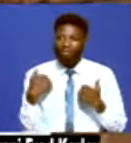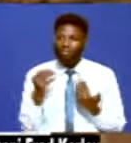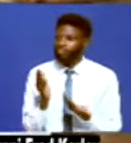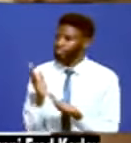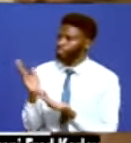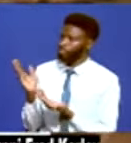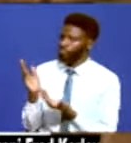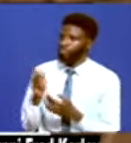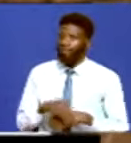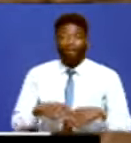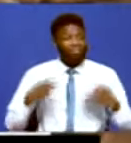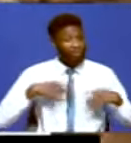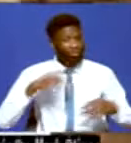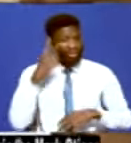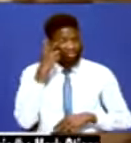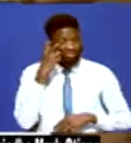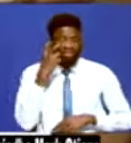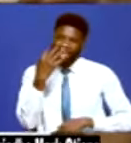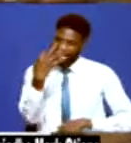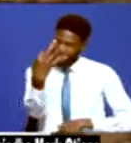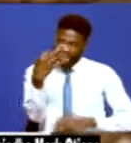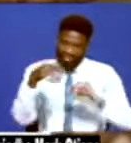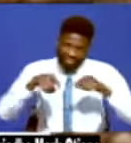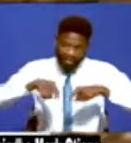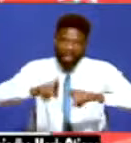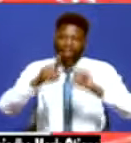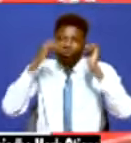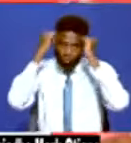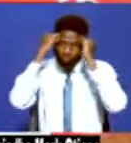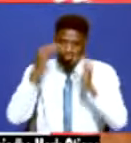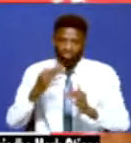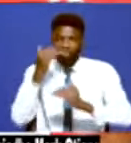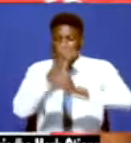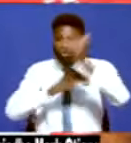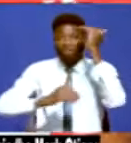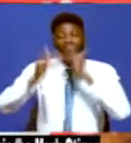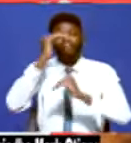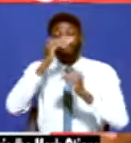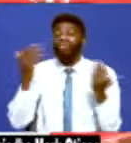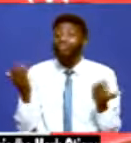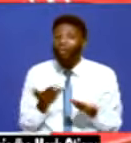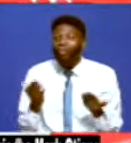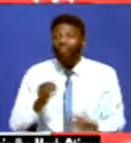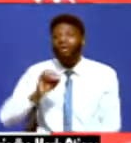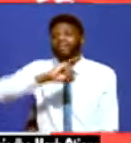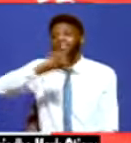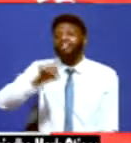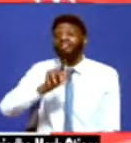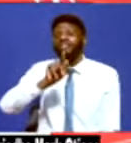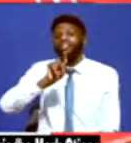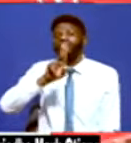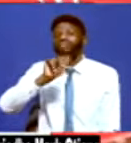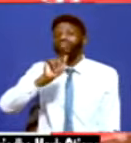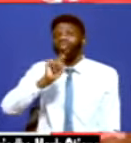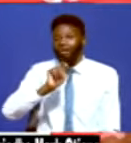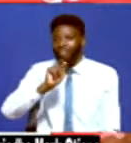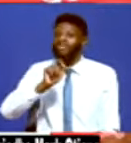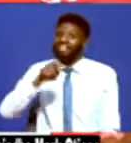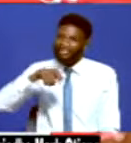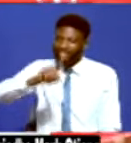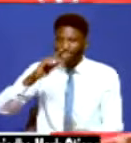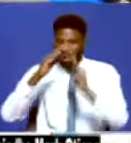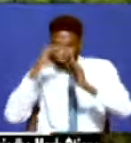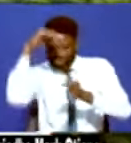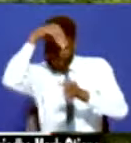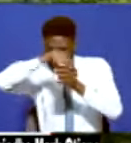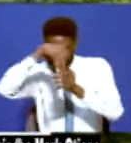Washukiwa hao watatu wanaodaiwa kuwa wanafunzi katika chuo kikuu cha kilimo na teknolojia cha Jomo Kenyatta walikamatwa ndani ya nyumba karibu na chuo